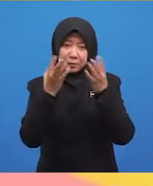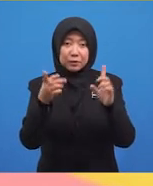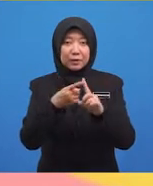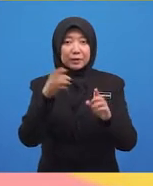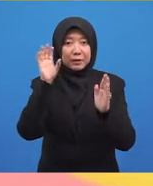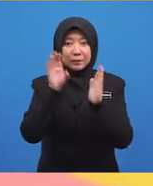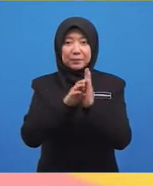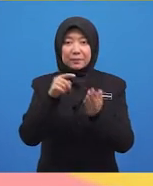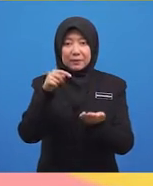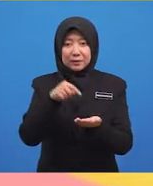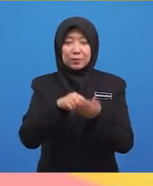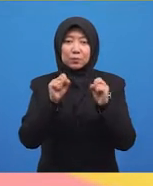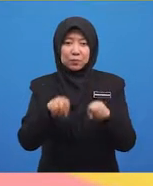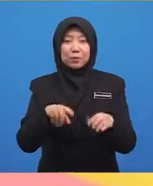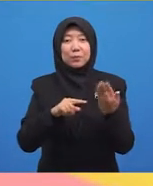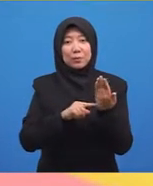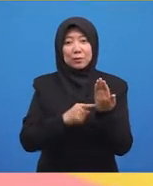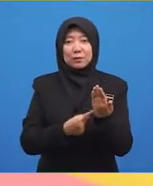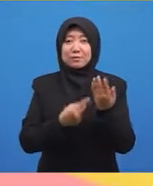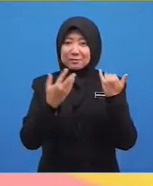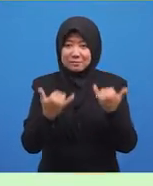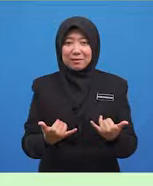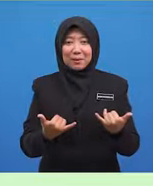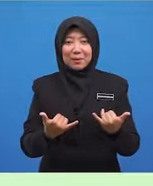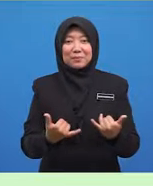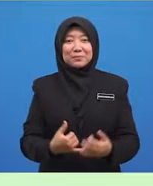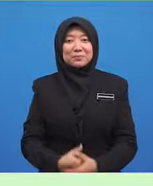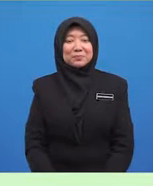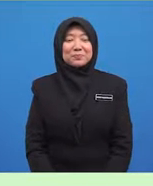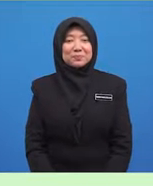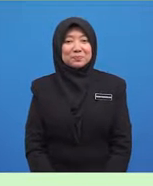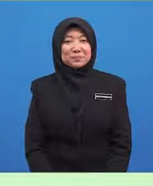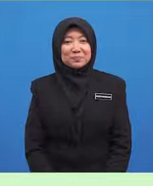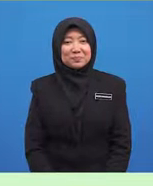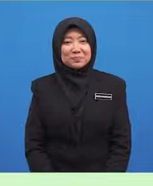ini. Kamu boleh mulakan sekarang.